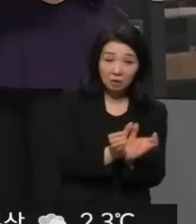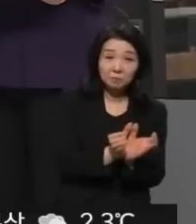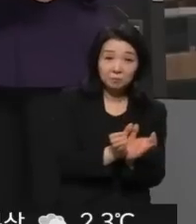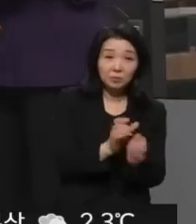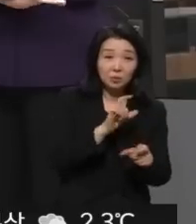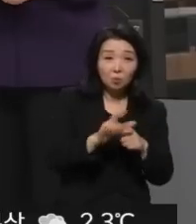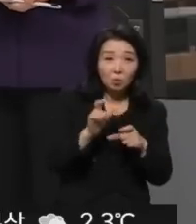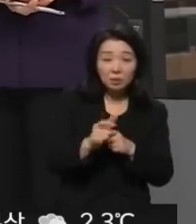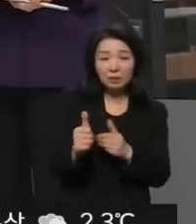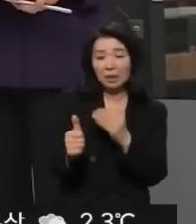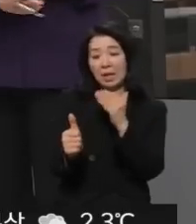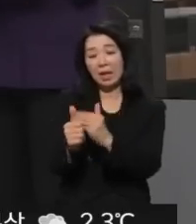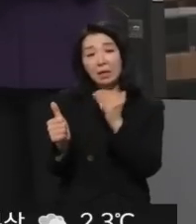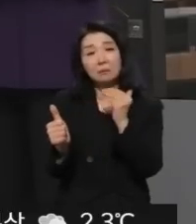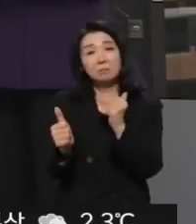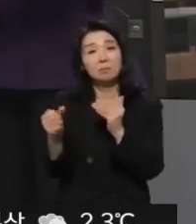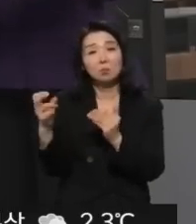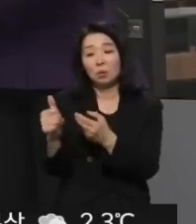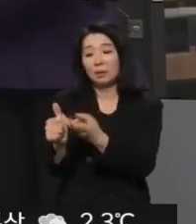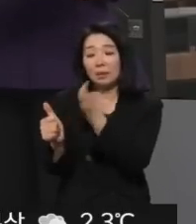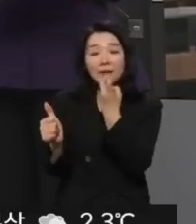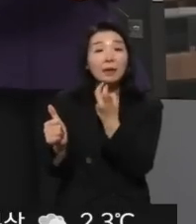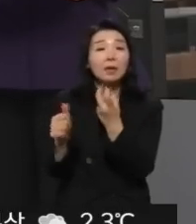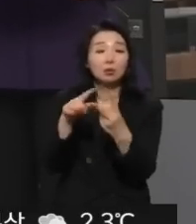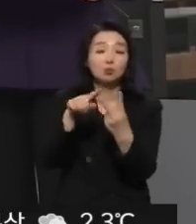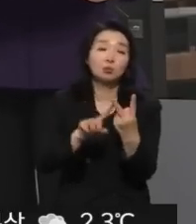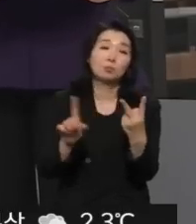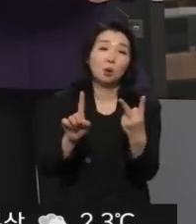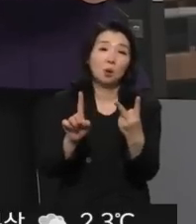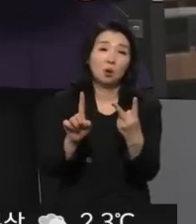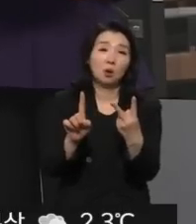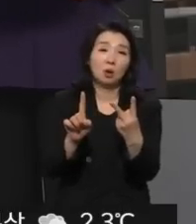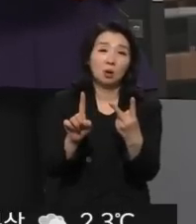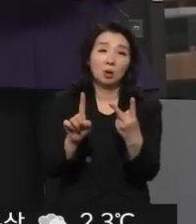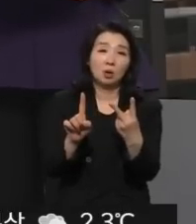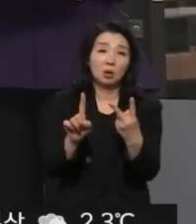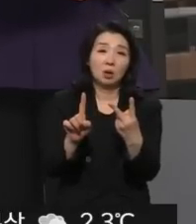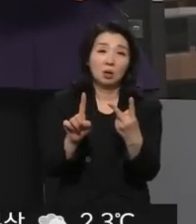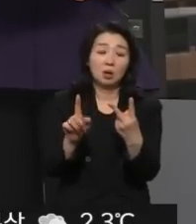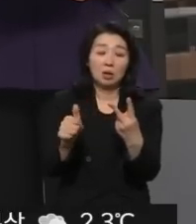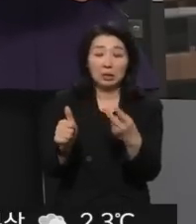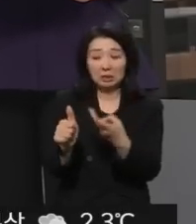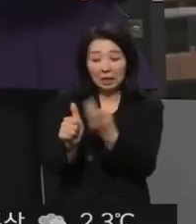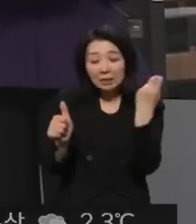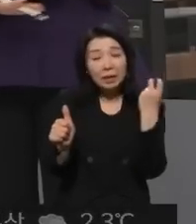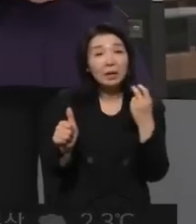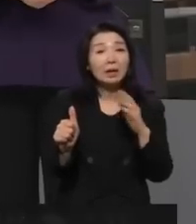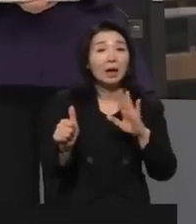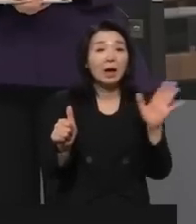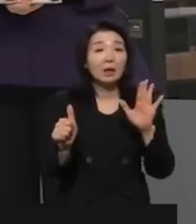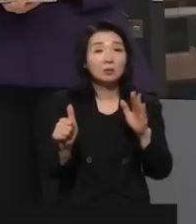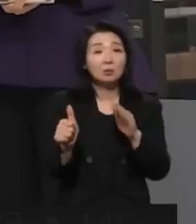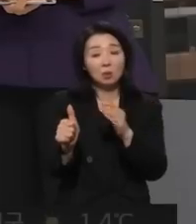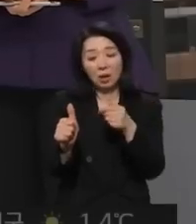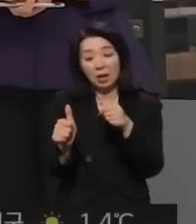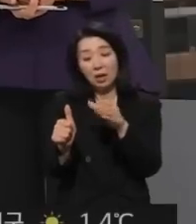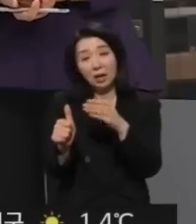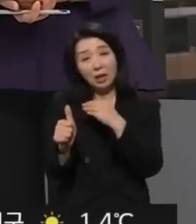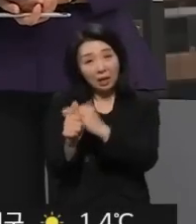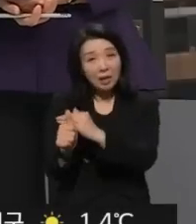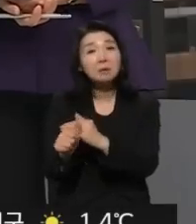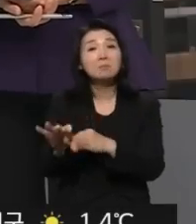탄핵 소추안이냐였죠. 이 탄핵 소추안으로 직진을 하지 않고 해임 건의안을 한번 먼저 발의하겠다라고 이야기를 하는